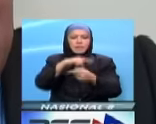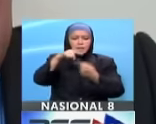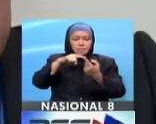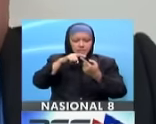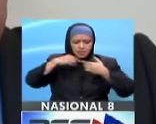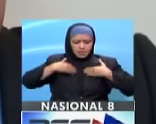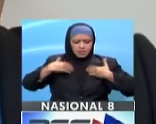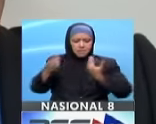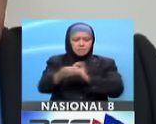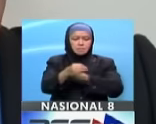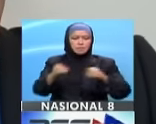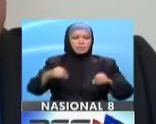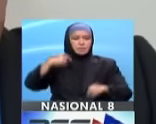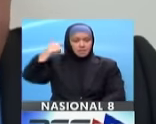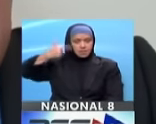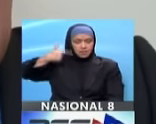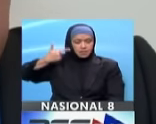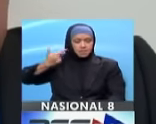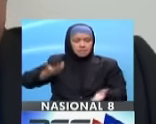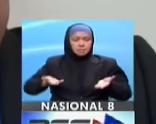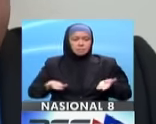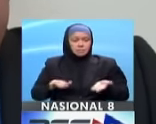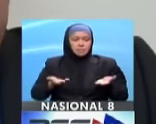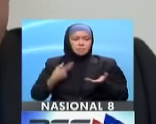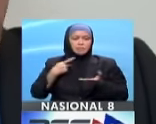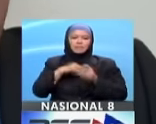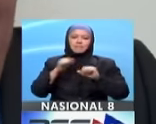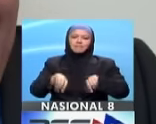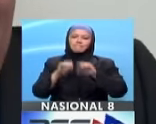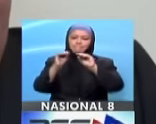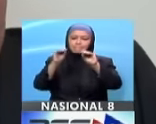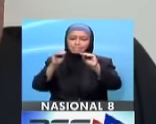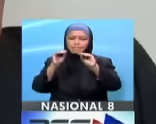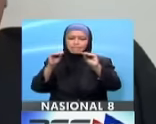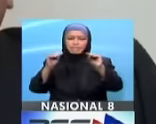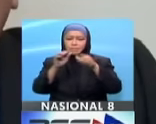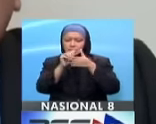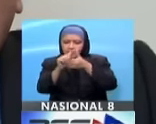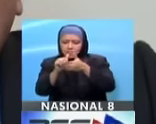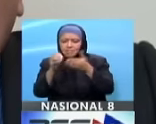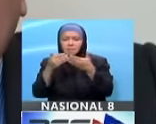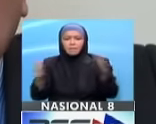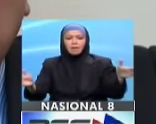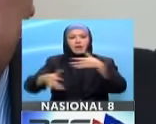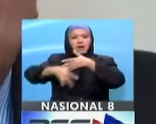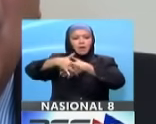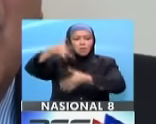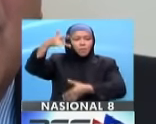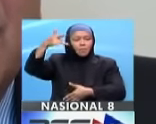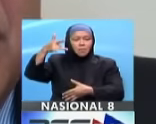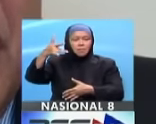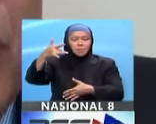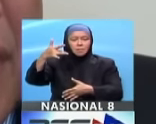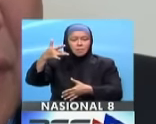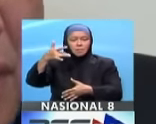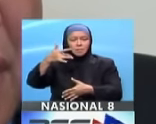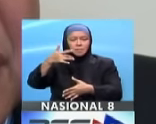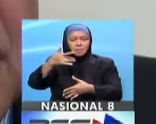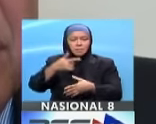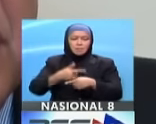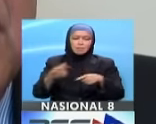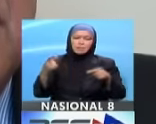ini, kita boleh memberi mereka pendidikan awal dari pendedahan untuk dalam